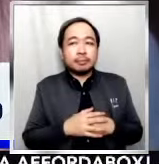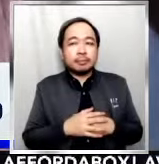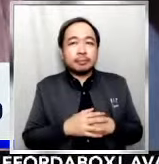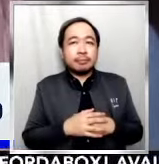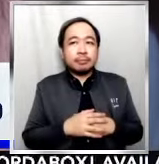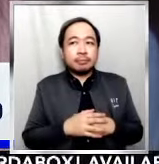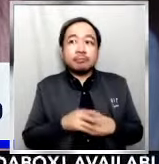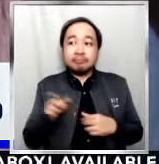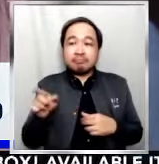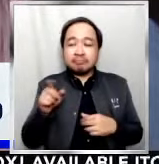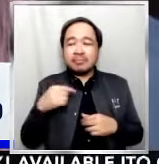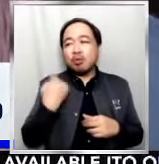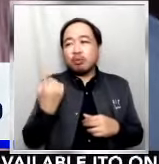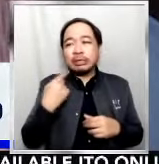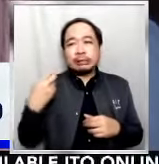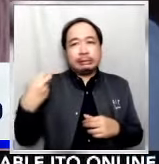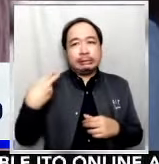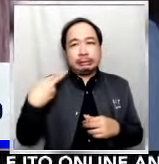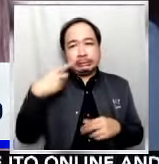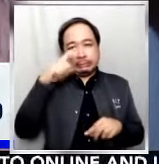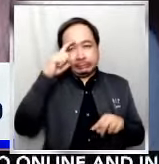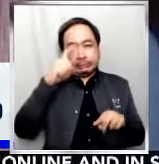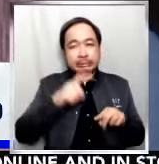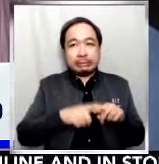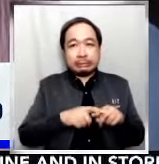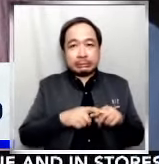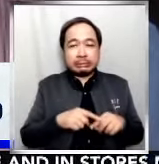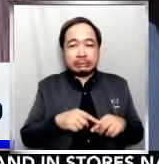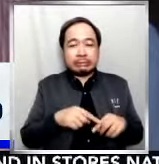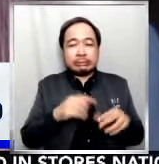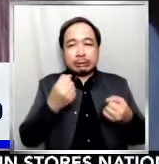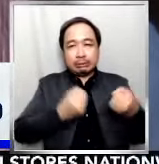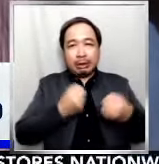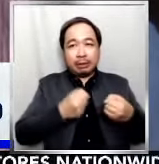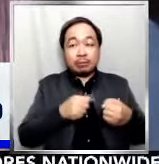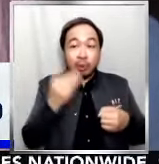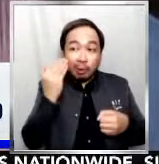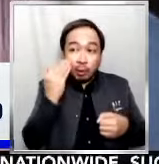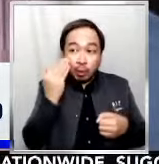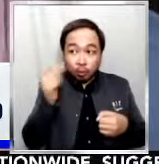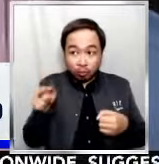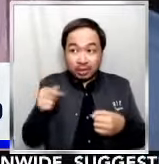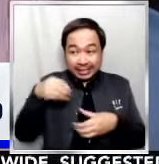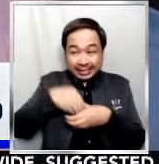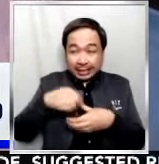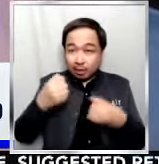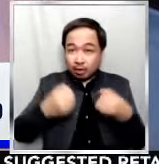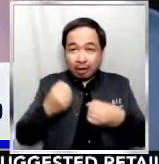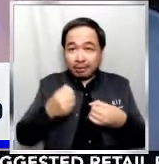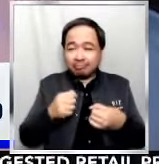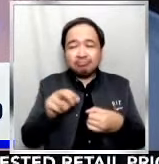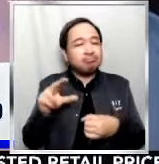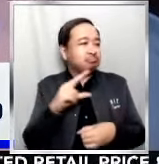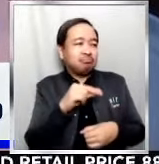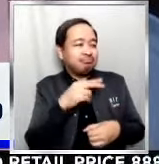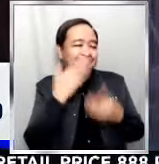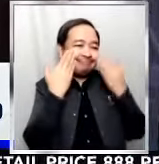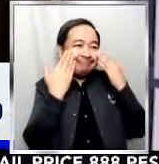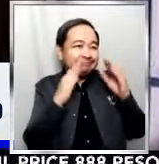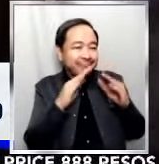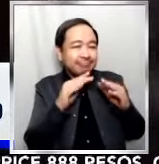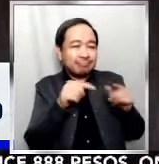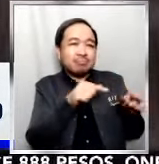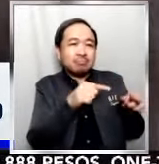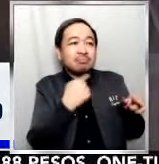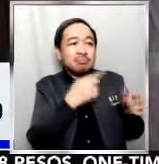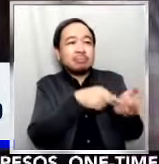ang karga niyo? Hindi po muna. Hindi. Magkano po ang arkila sa inyo? 3,000, tapos dadagdagan niyo daw ako ng 5,000.